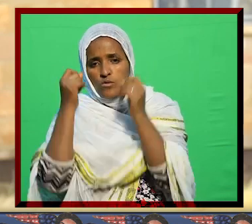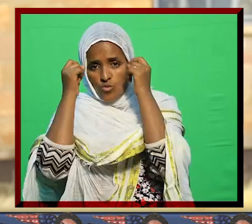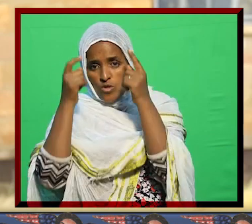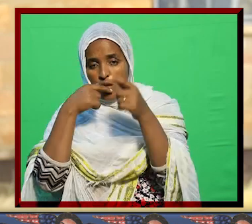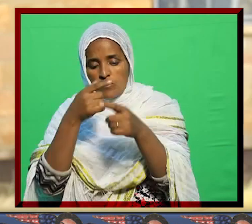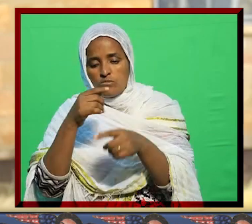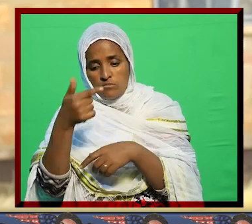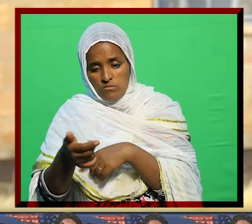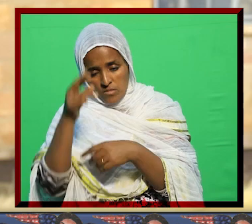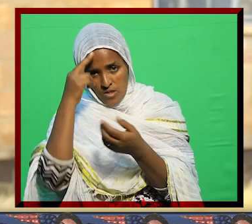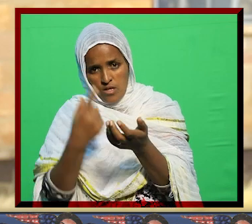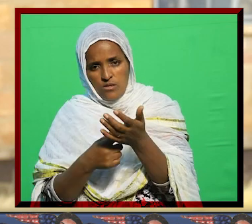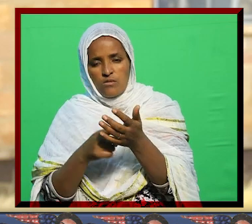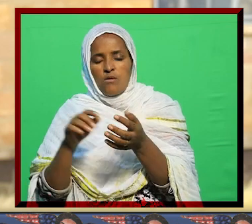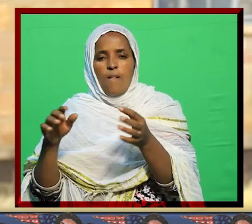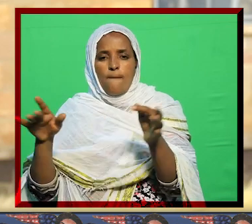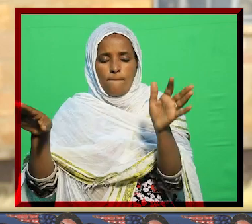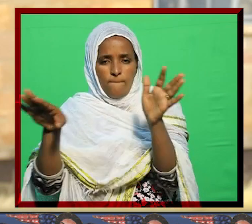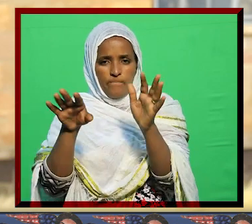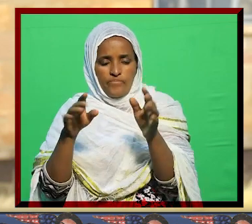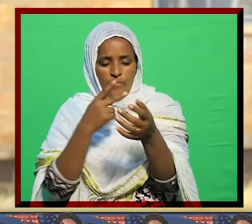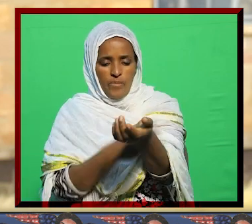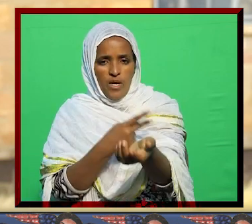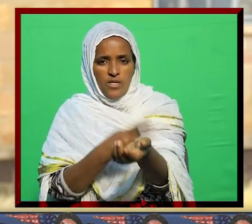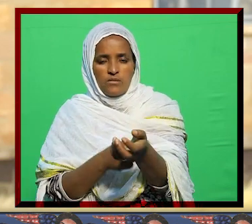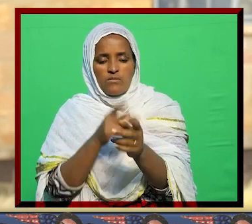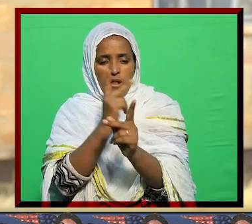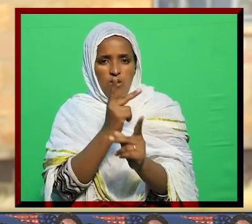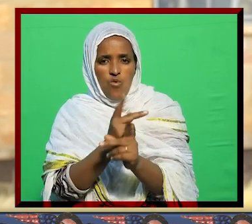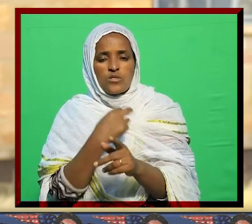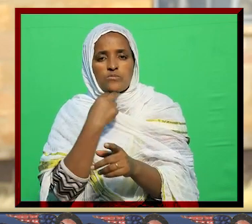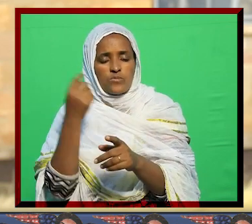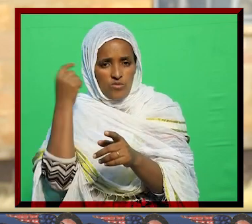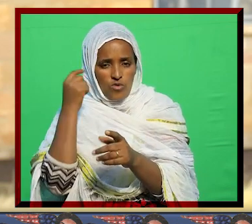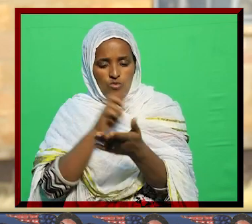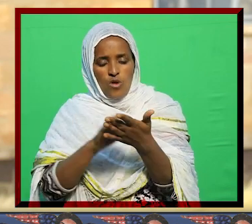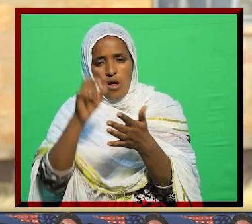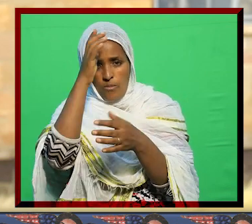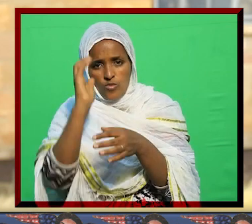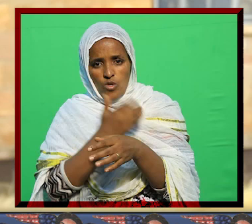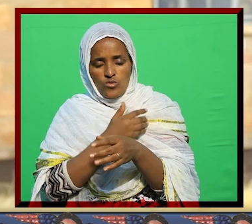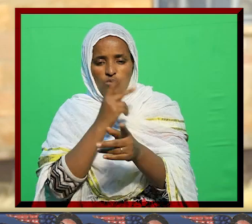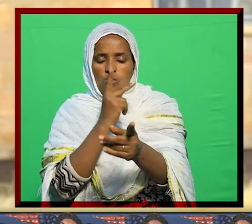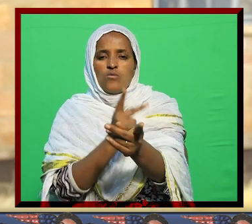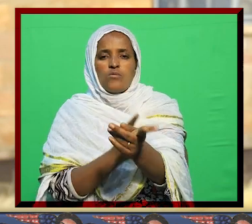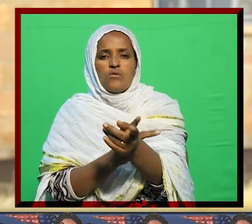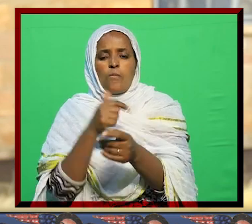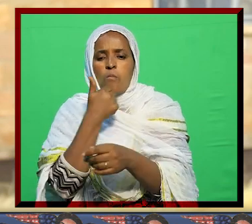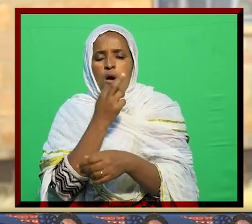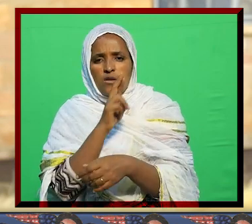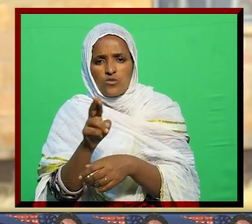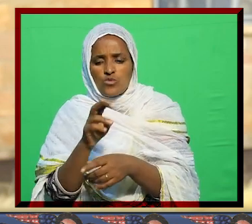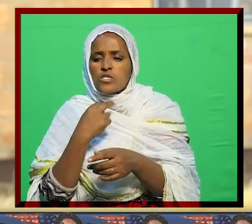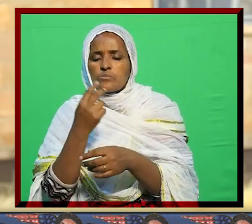እንደሆኑም ይረዱኛል ብሎ እንደተናገረ ልክ በጎቹ የእረኛውን ድምፅ እንደሚሰሙ ሁሉ እኛ ደግሞ በጎች ነን። ለቅዱሳን አባቶቻችን እረኞች